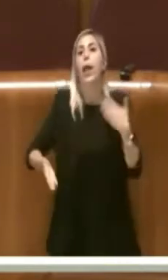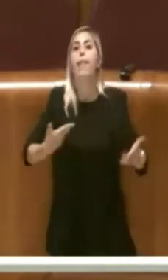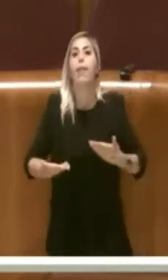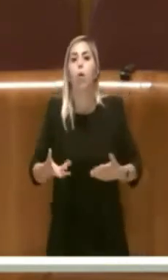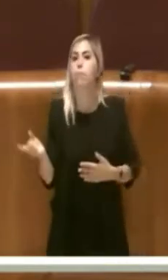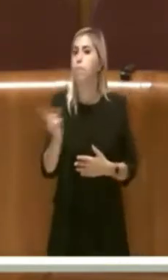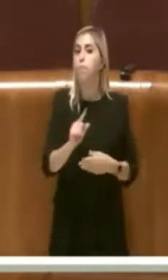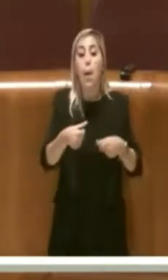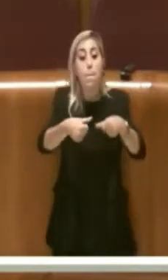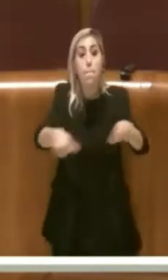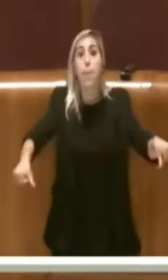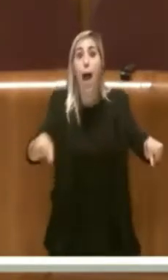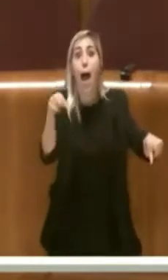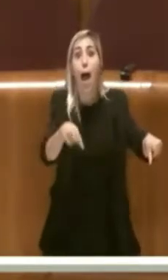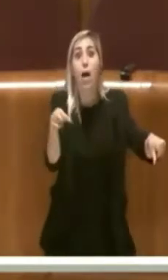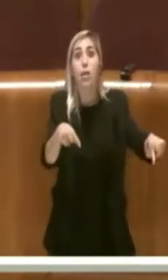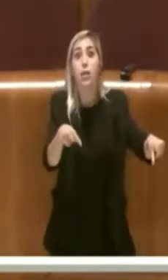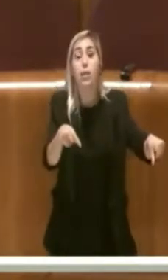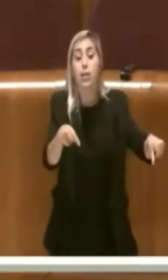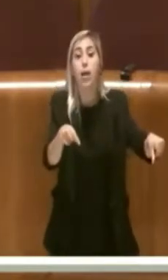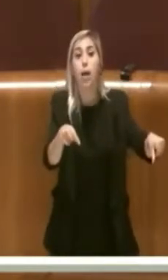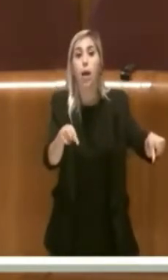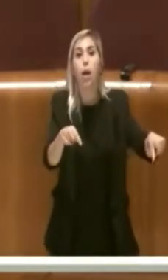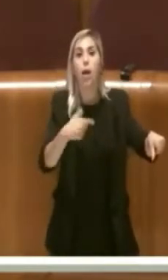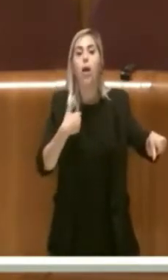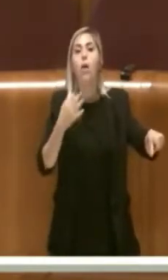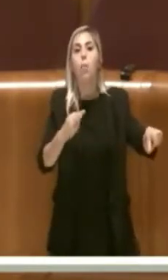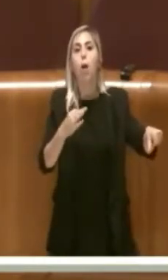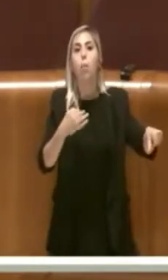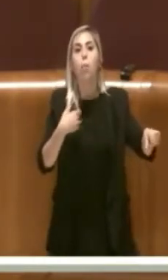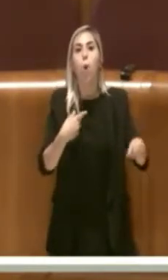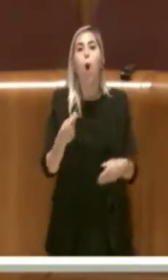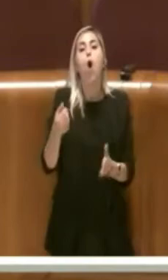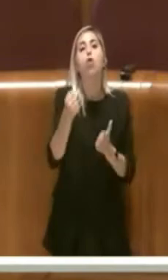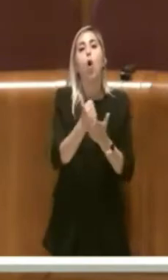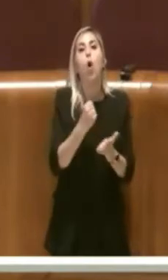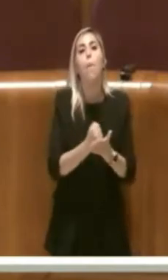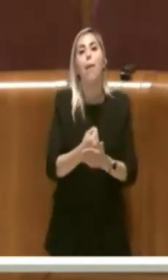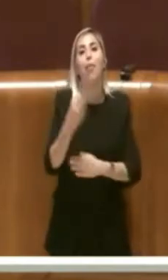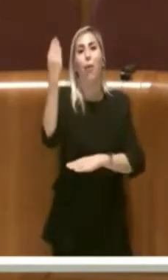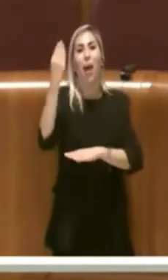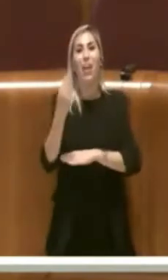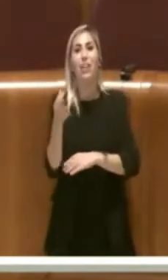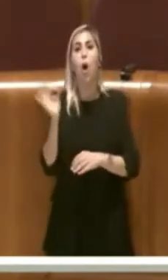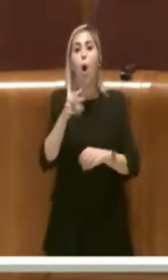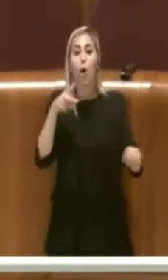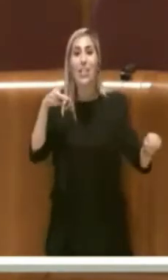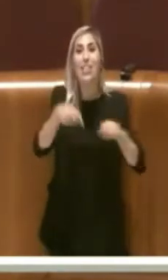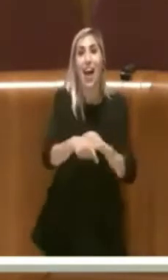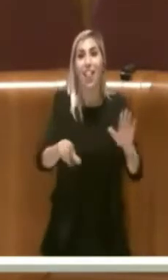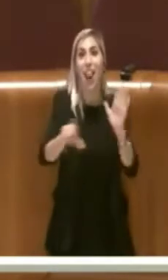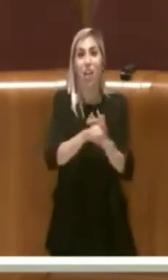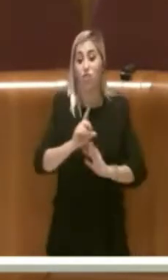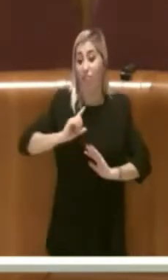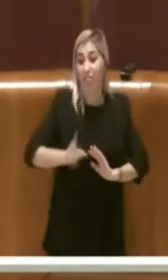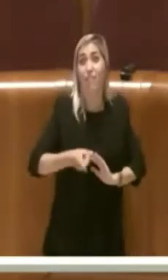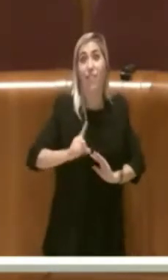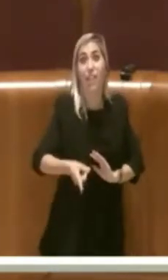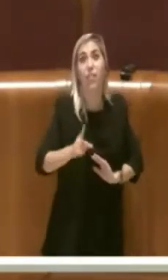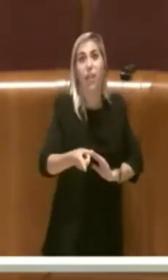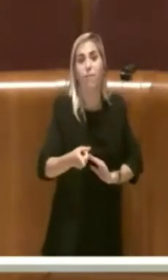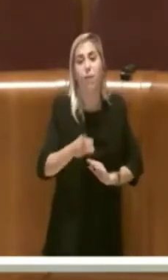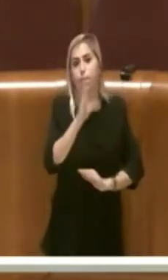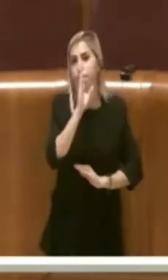avverrà sulla base di un eventuale documento all'ente o sulla base di una scadenza di legge. Quindi, come vedete,